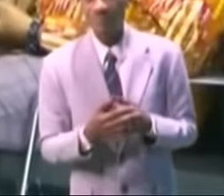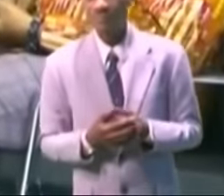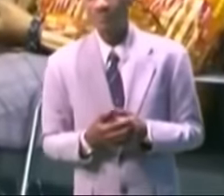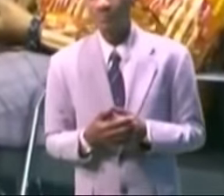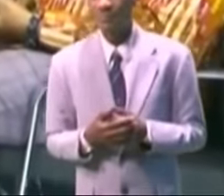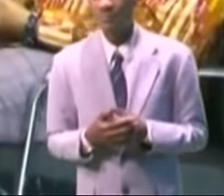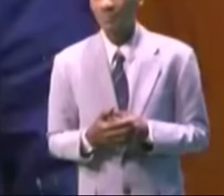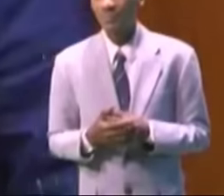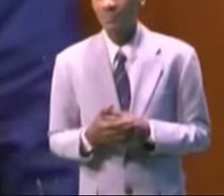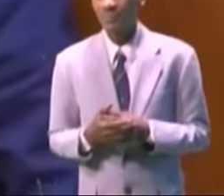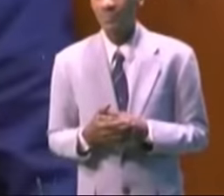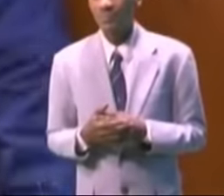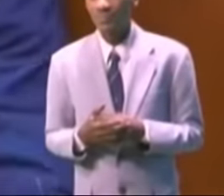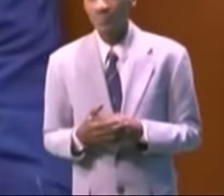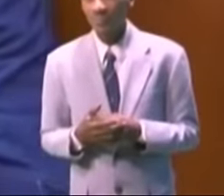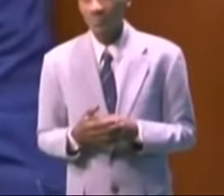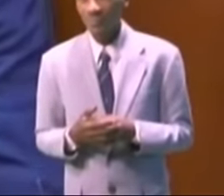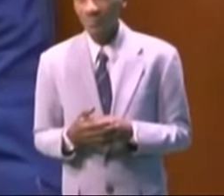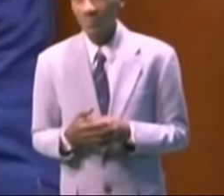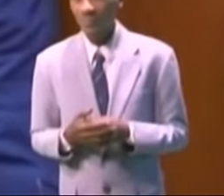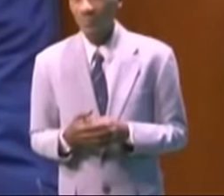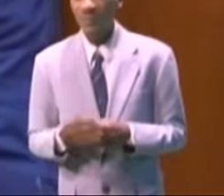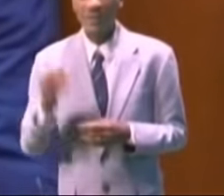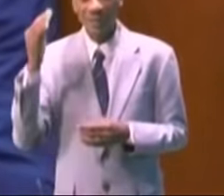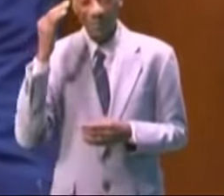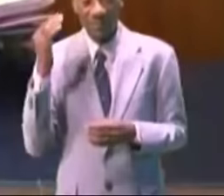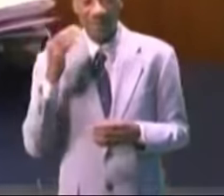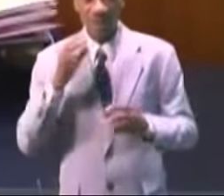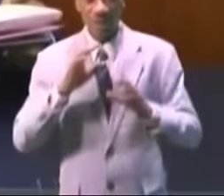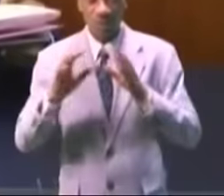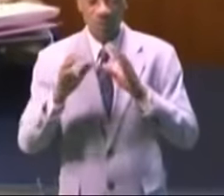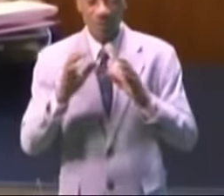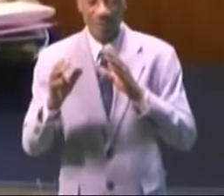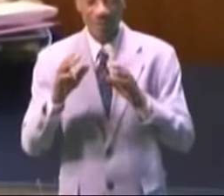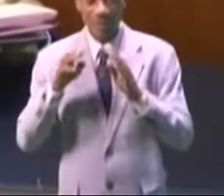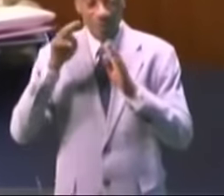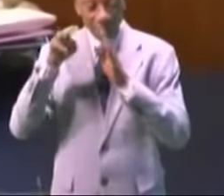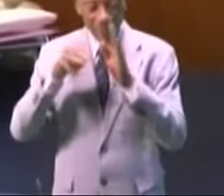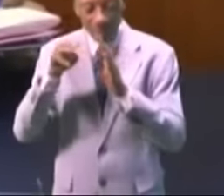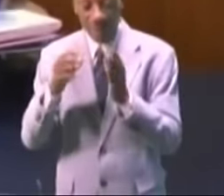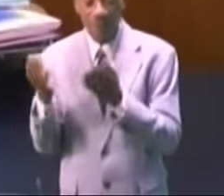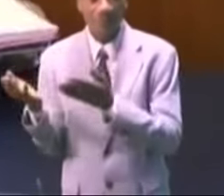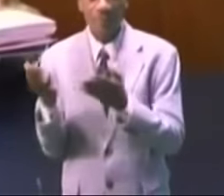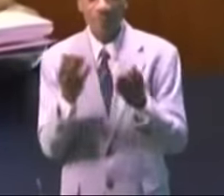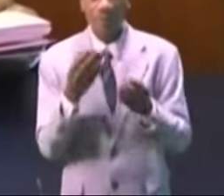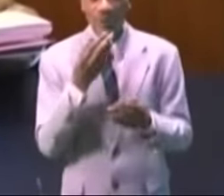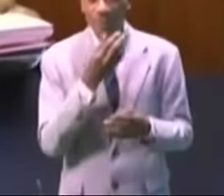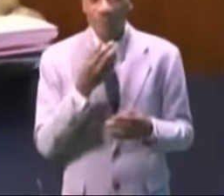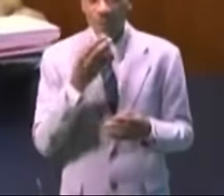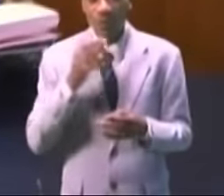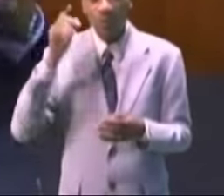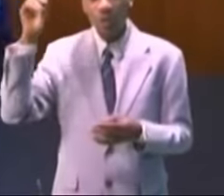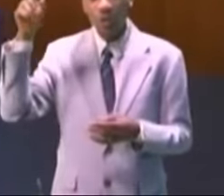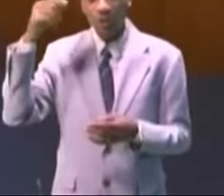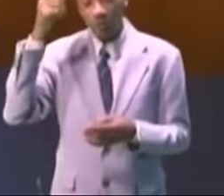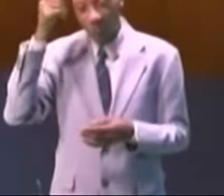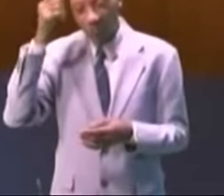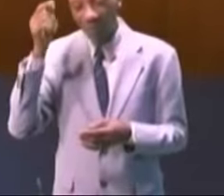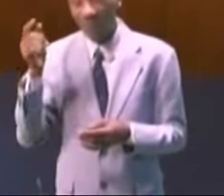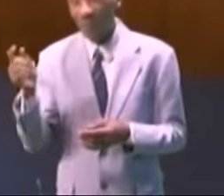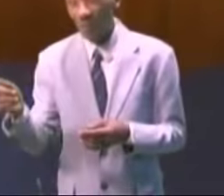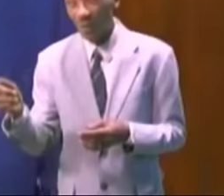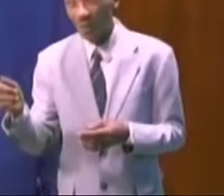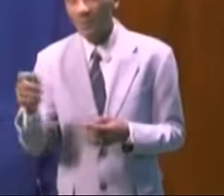gouvernement souminois, le ministre de la Communication et Médias, porte-parole du gouvernement, en ces jours de remise reprise dans